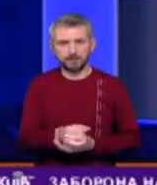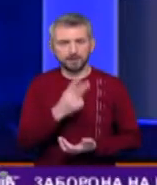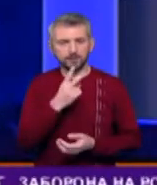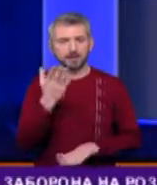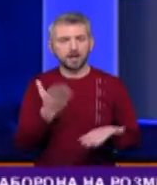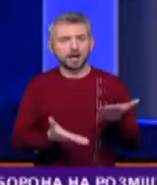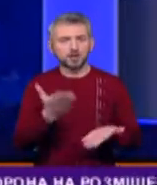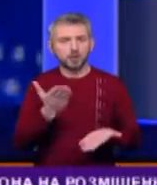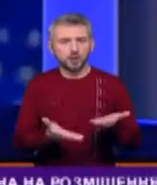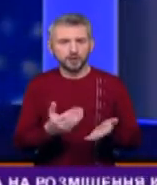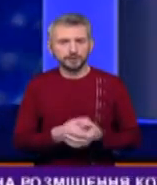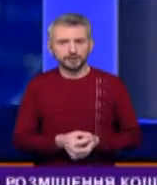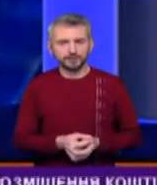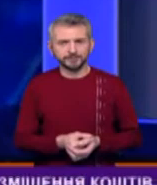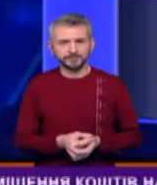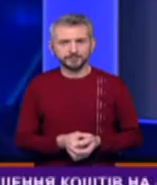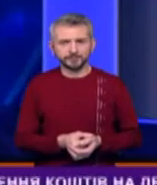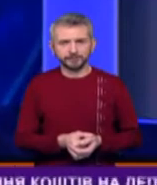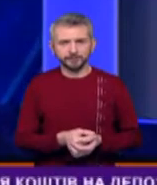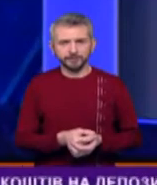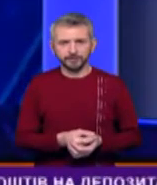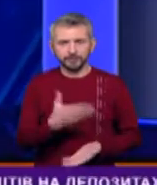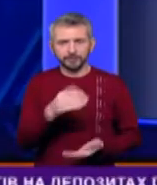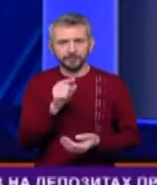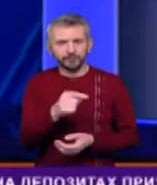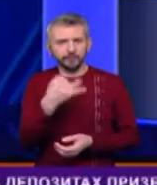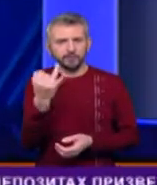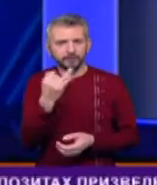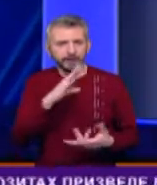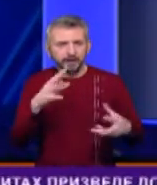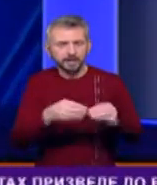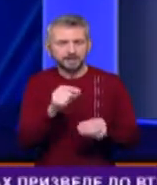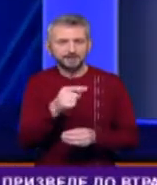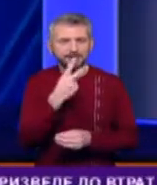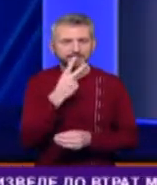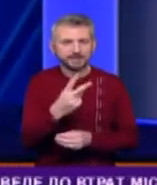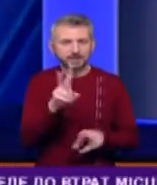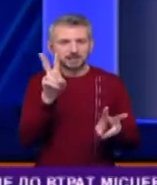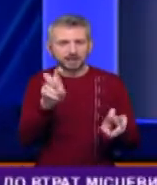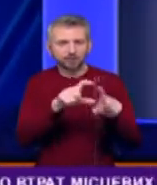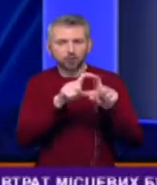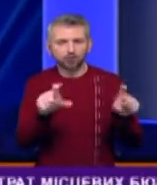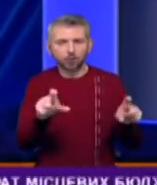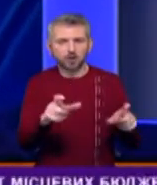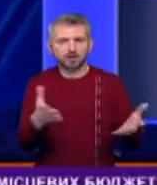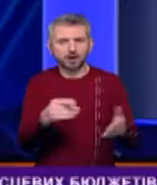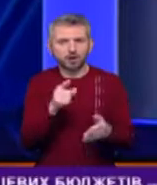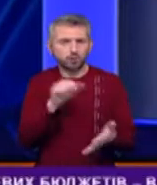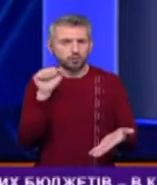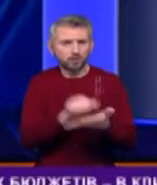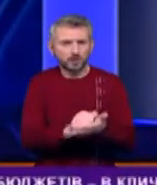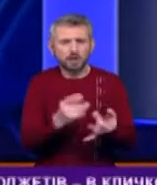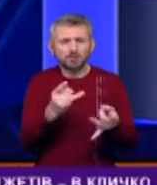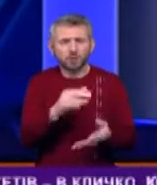якщо, ну, по крайній мірі, якщо ви... От вас зацікавив якийсь результат. І ви дивитесь назву контори, яка його опублікувала. Просто